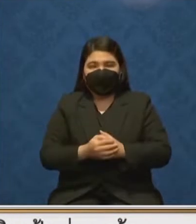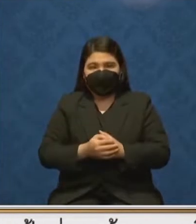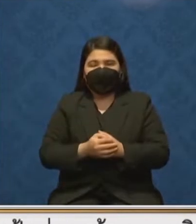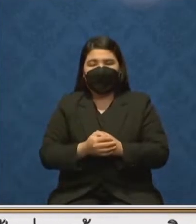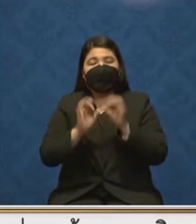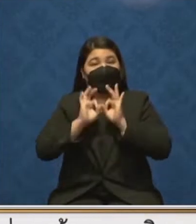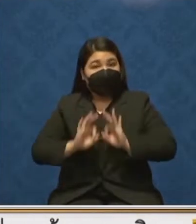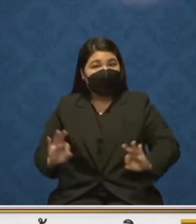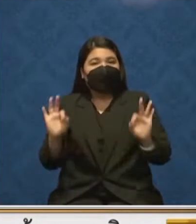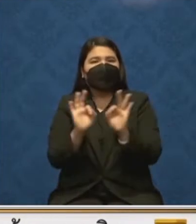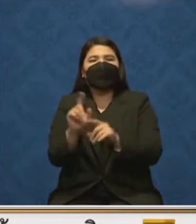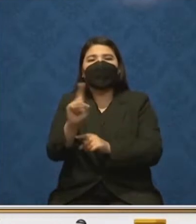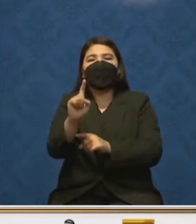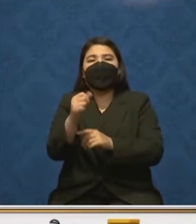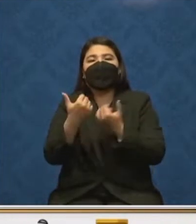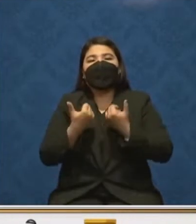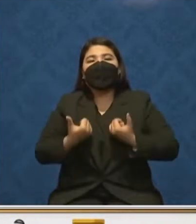ความสำคัอีอยานหนขกบรานปีนี้